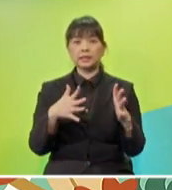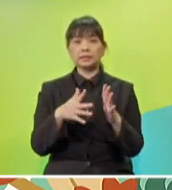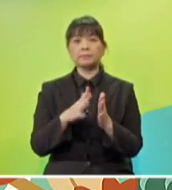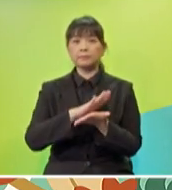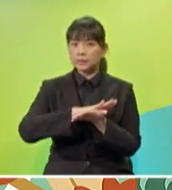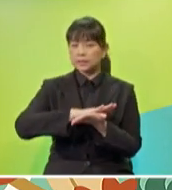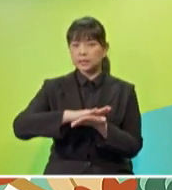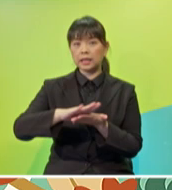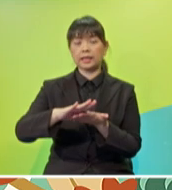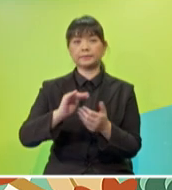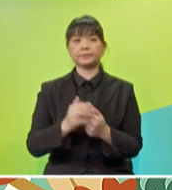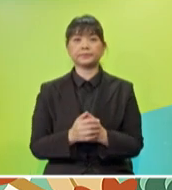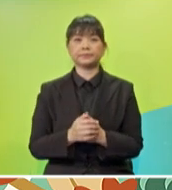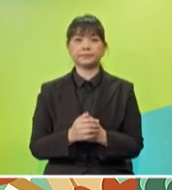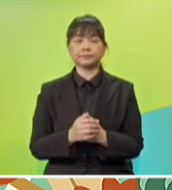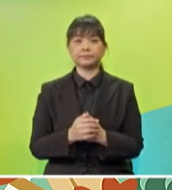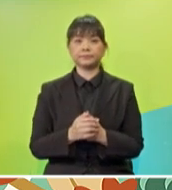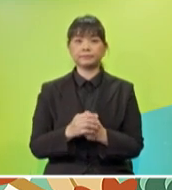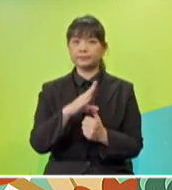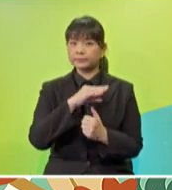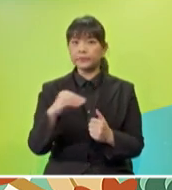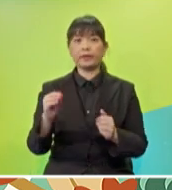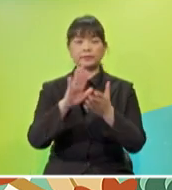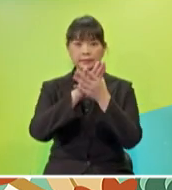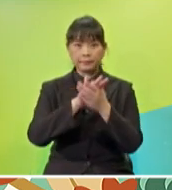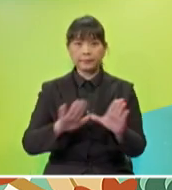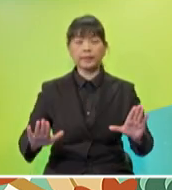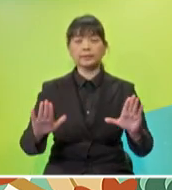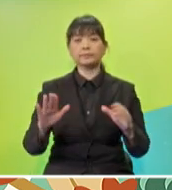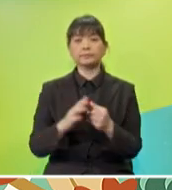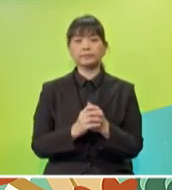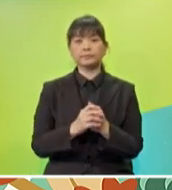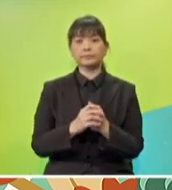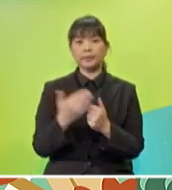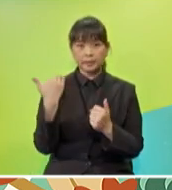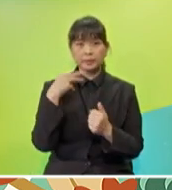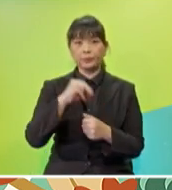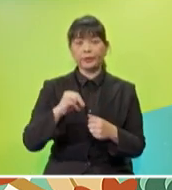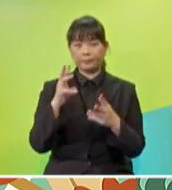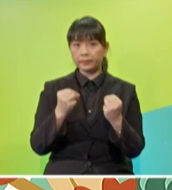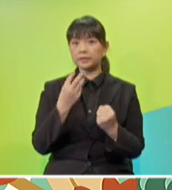mewujudkan sekitar yang bersih dan selamat ini siapapun aku masih pendapat